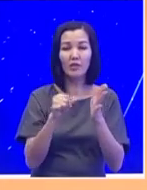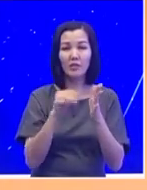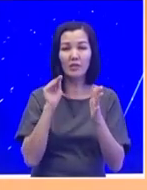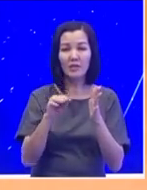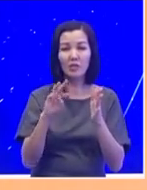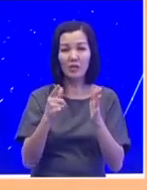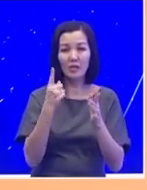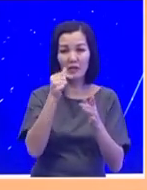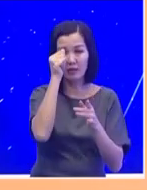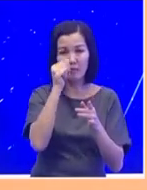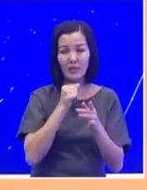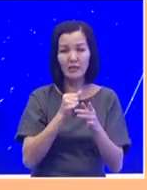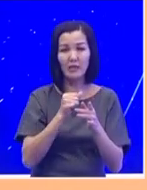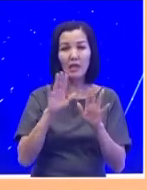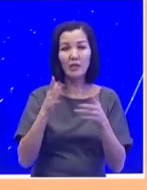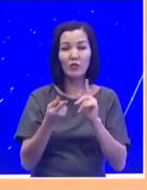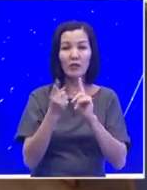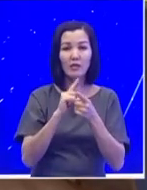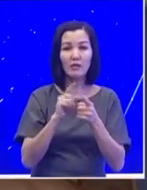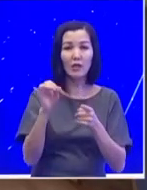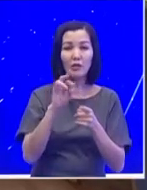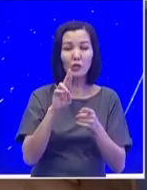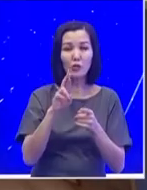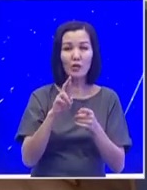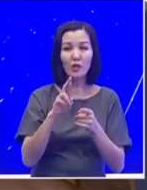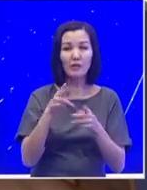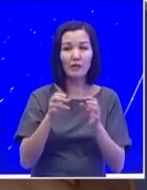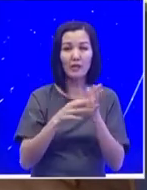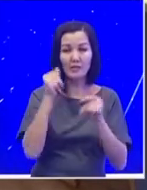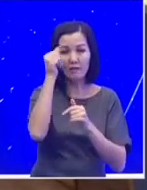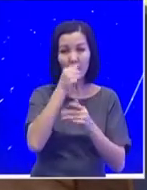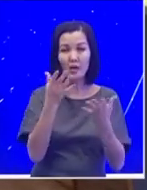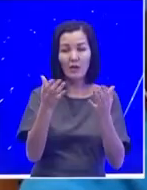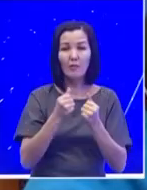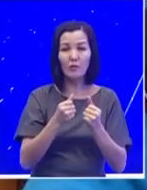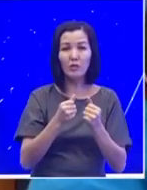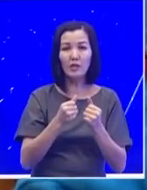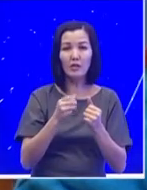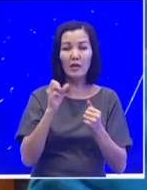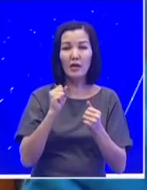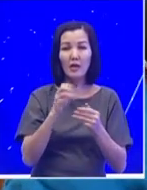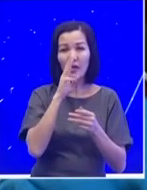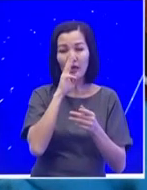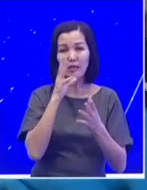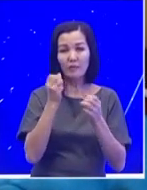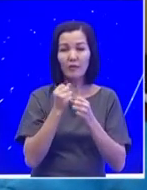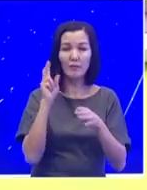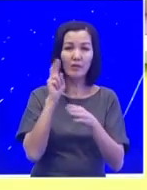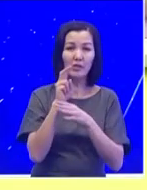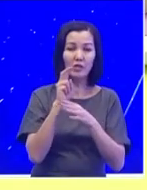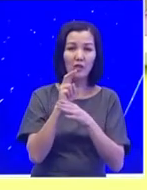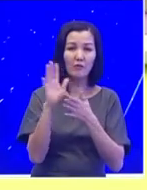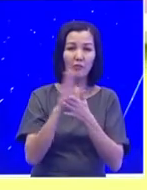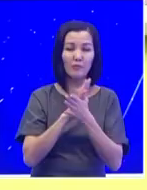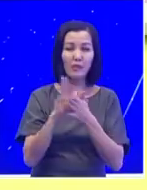тысяч тенге в месяц. Ситуация изменилась лишь с июля 2019 года. С получением семьей АСП дети посещают дошкольные